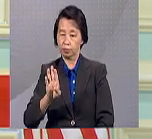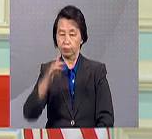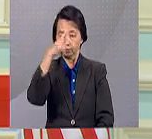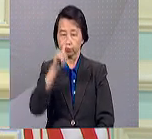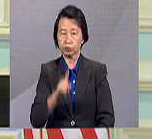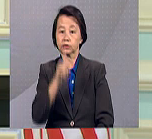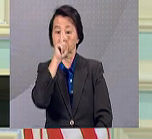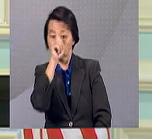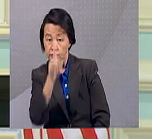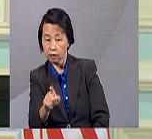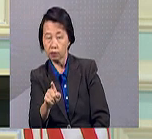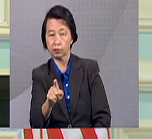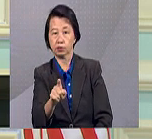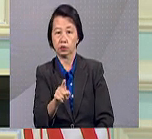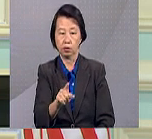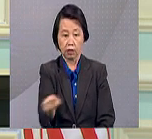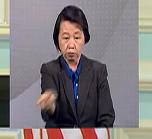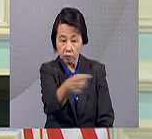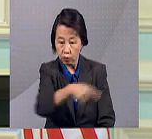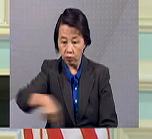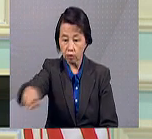untuk memastikan